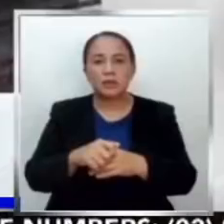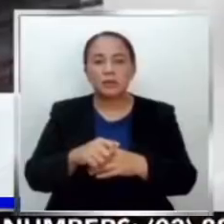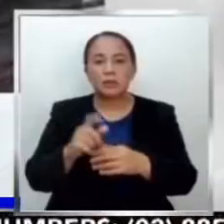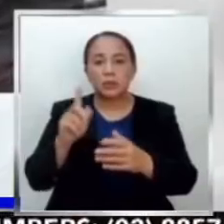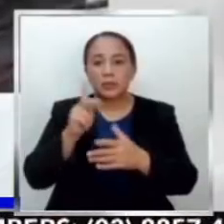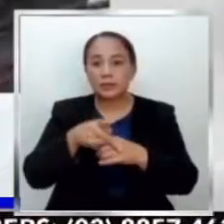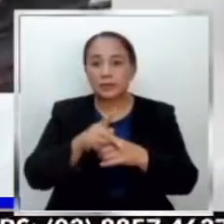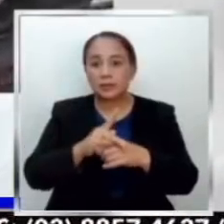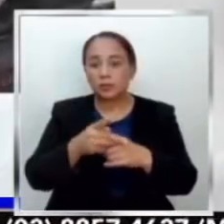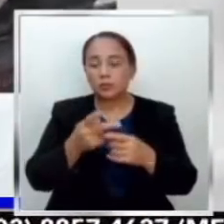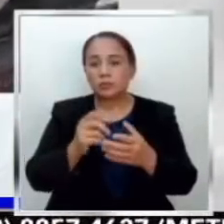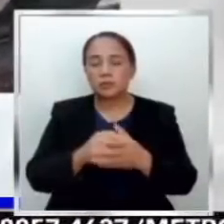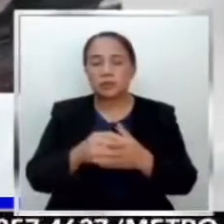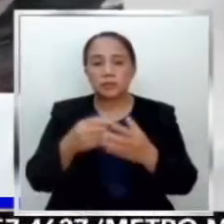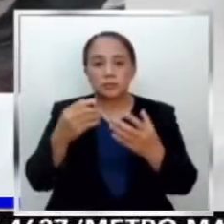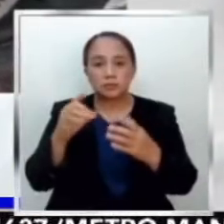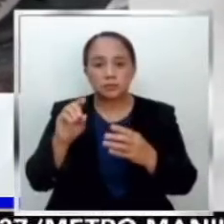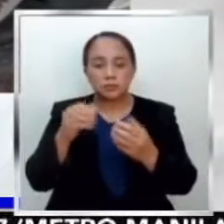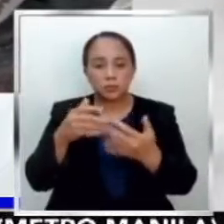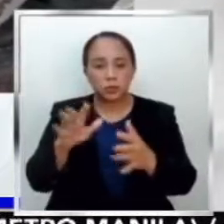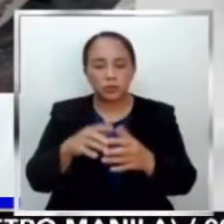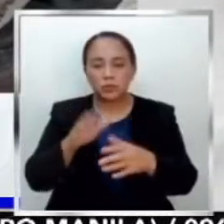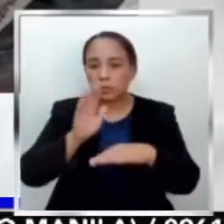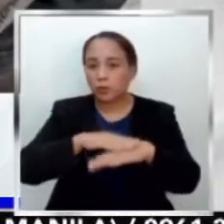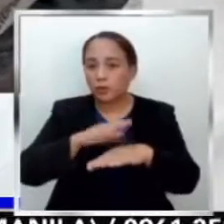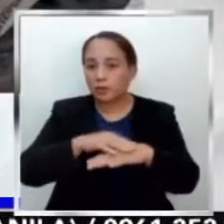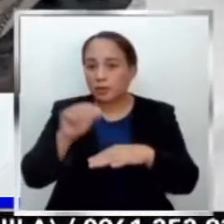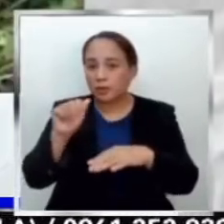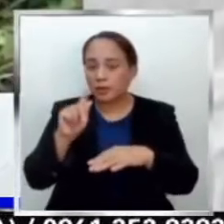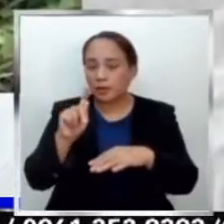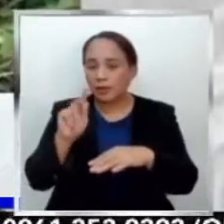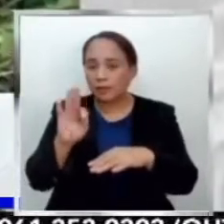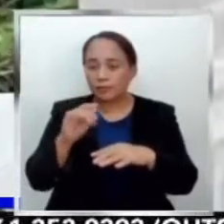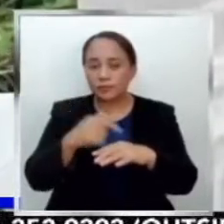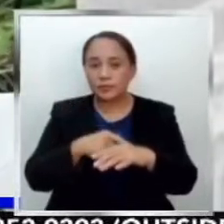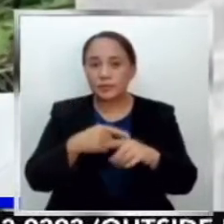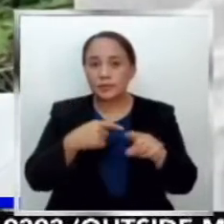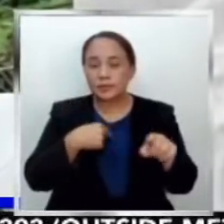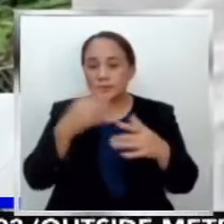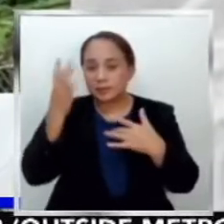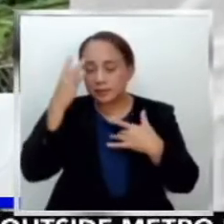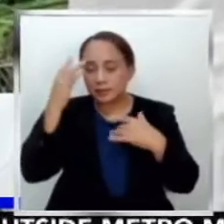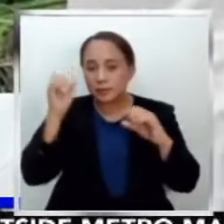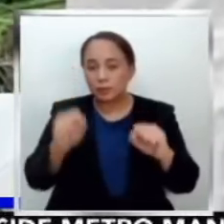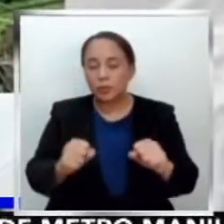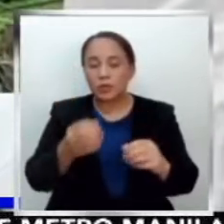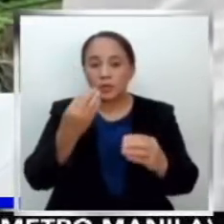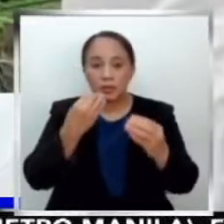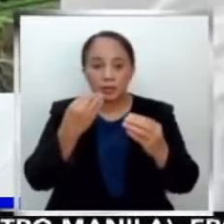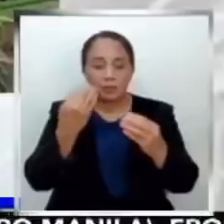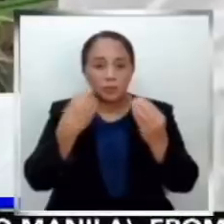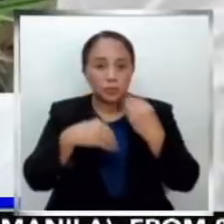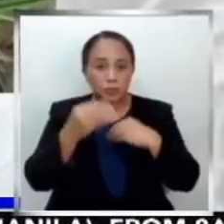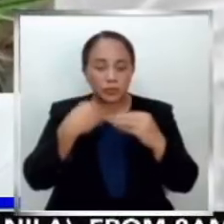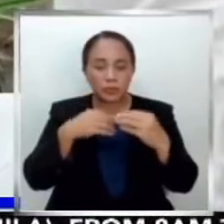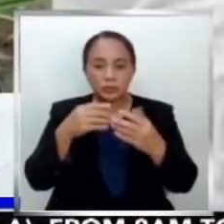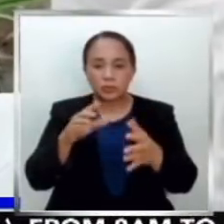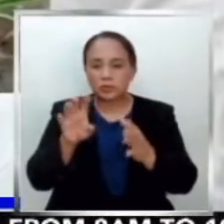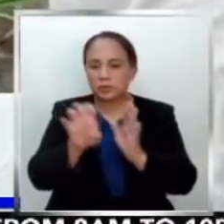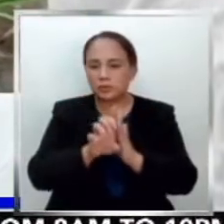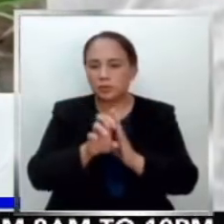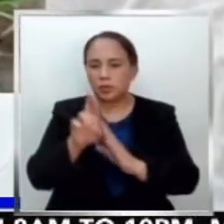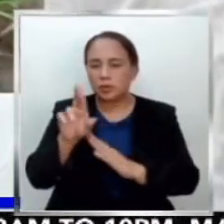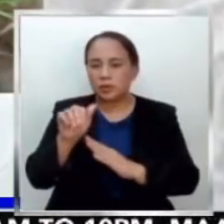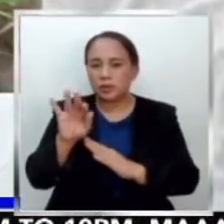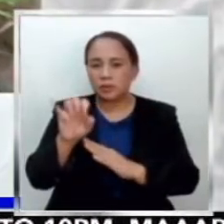aso. Muling nagbabala ang AKF sa mga sakit na maaring makuha sa pagkain ng aso, gaya ng rabies. Ang pagkain po